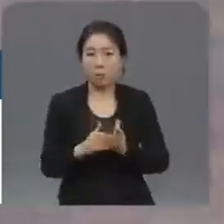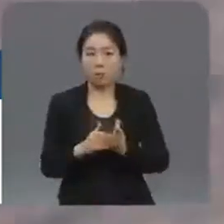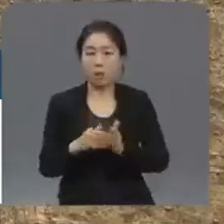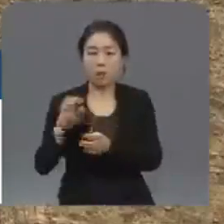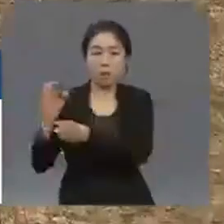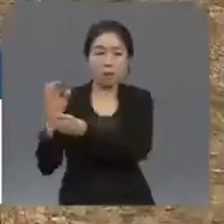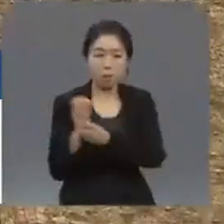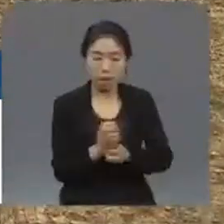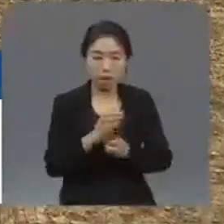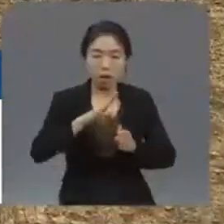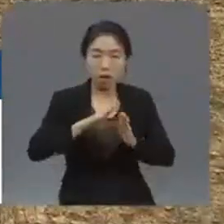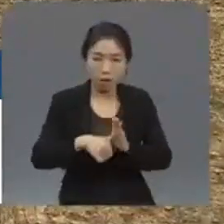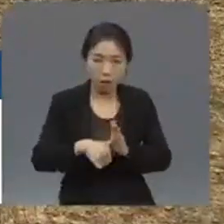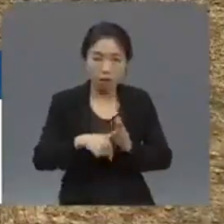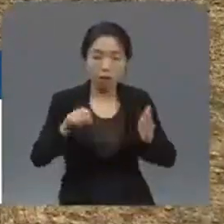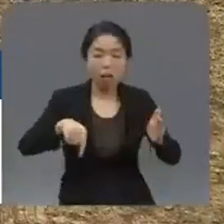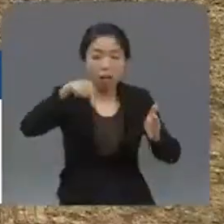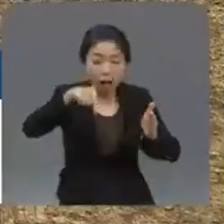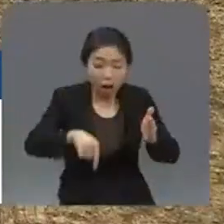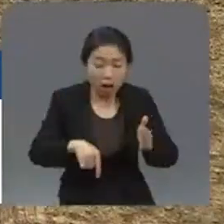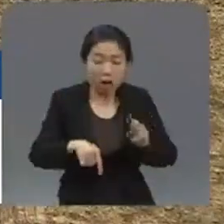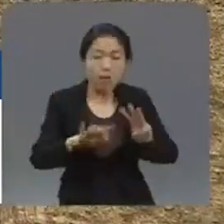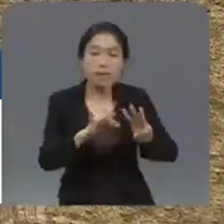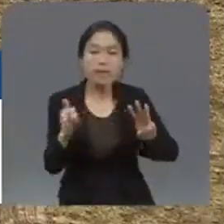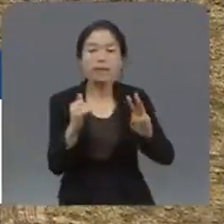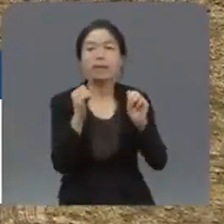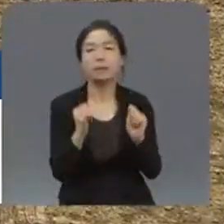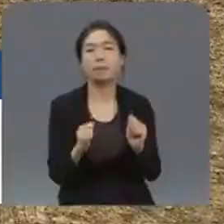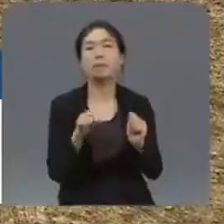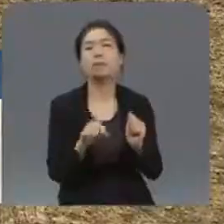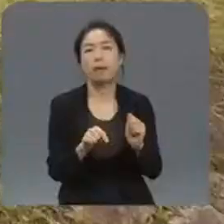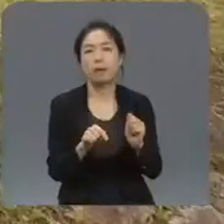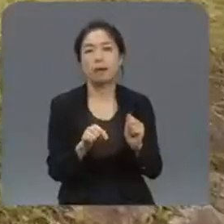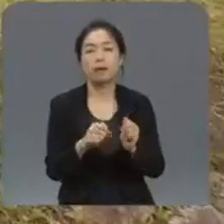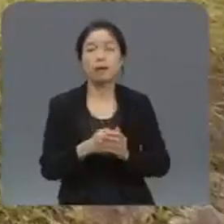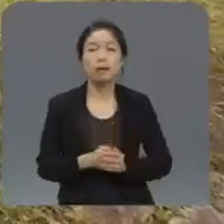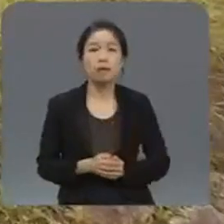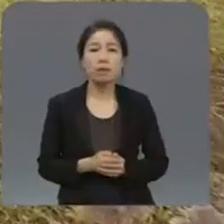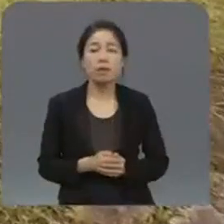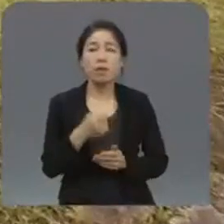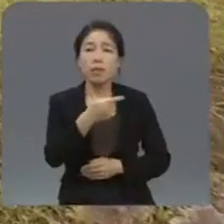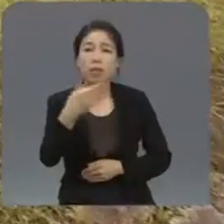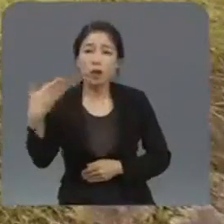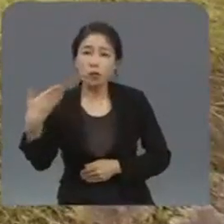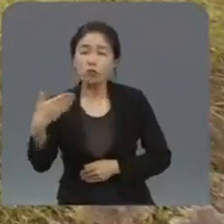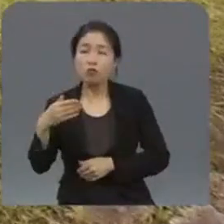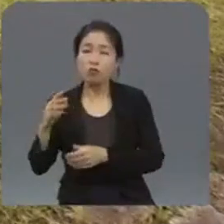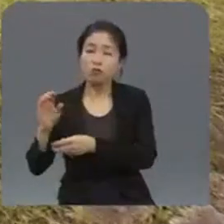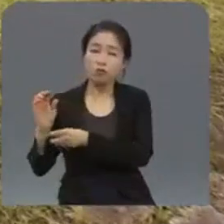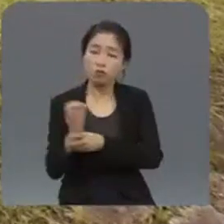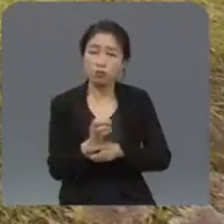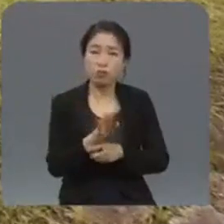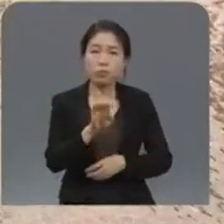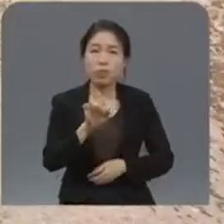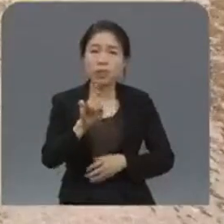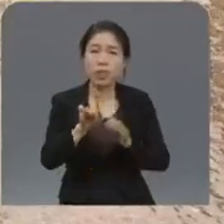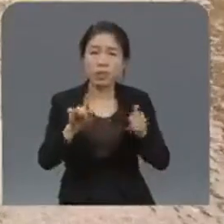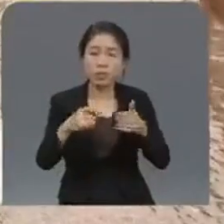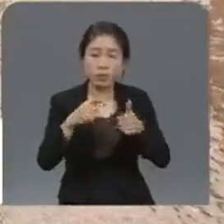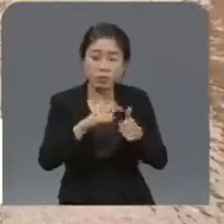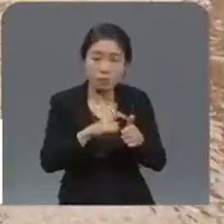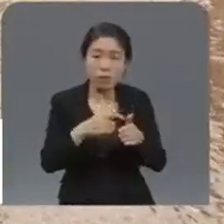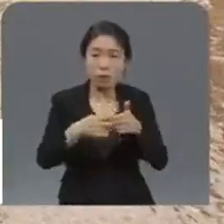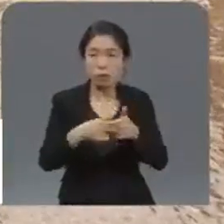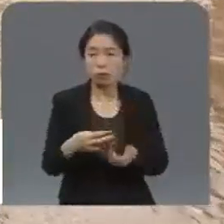내가 도착했을 때 그 안에 3명이 있었죠. 119 구조대가 41살 A씨를